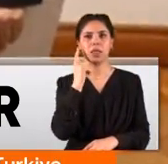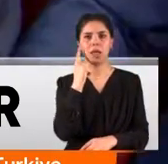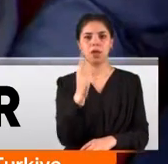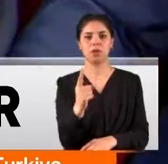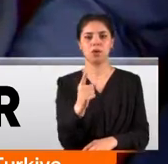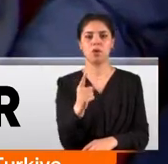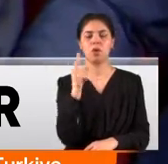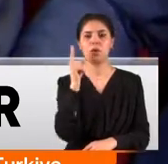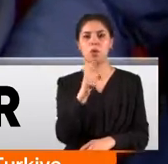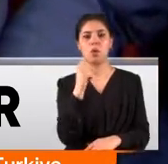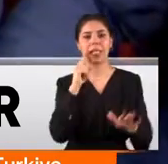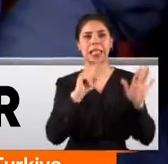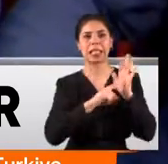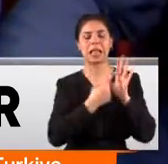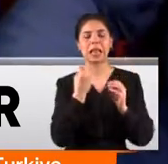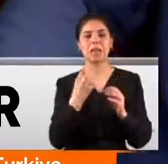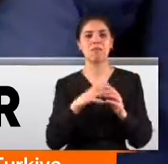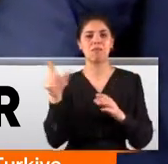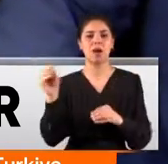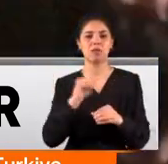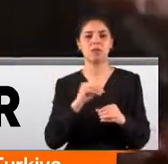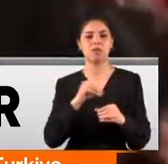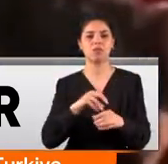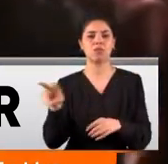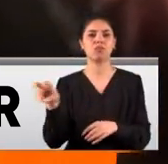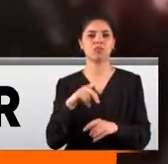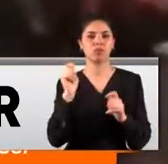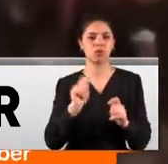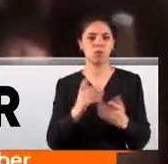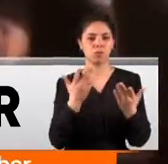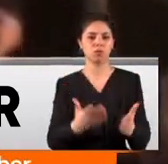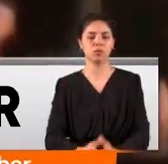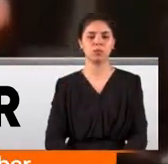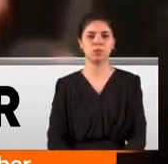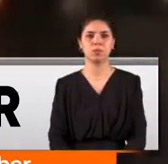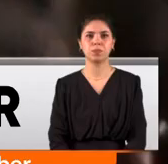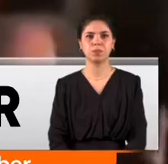göre Okuyan o kanıtları da İYİ Parti'nin içinden almıştı.